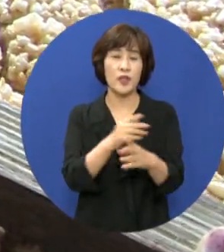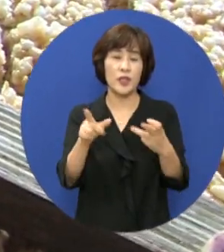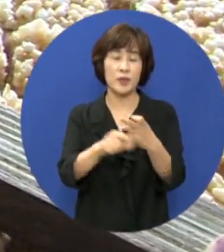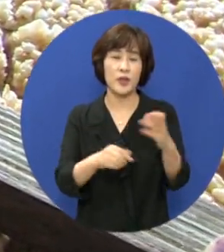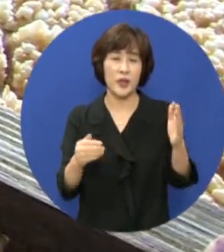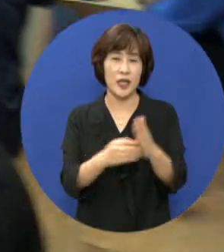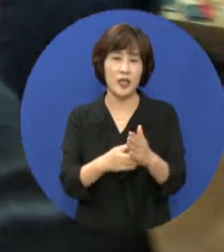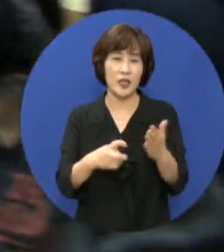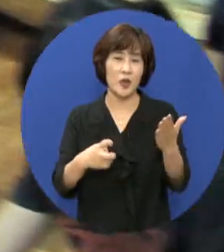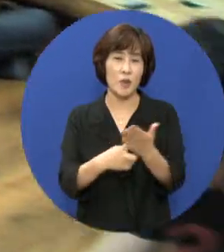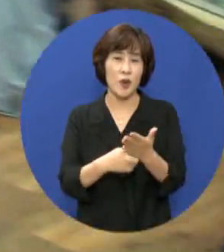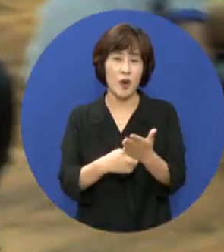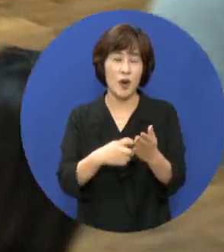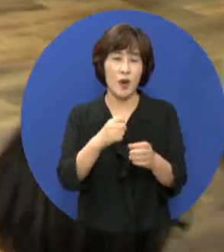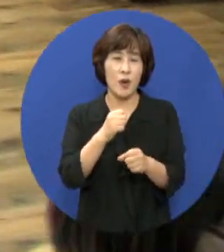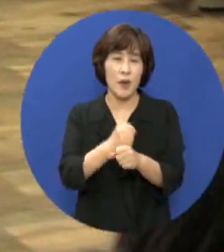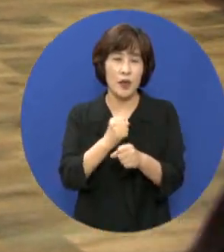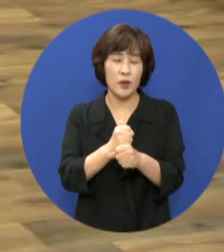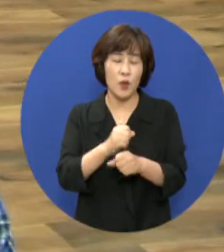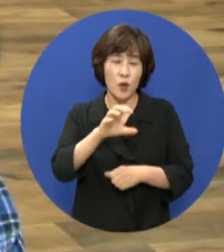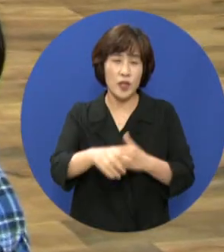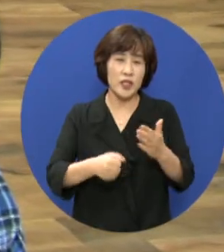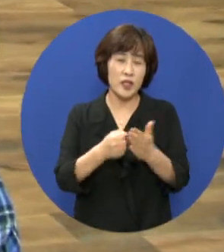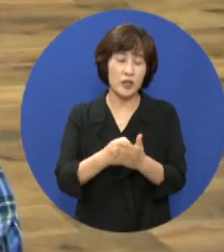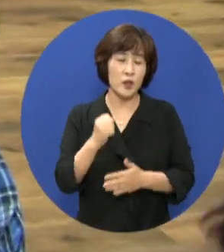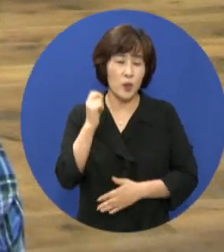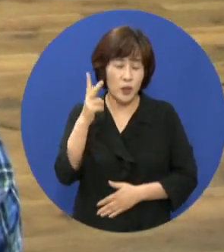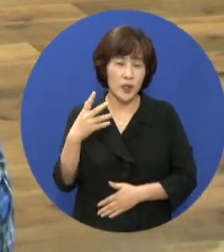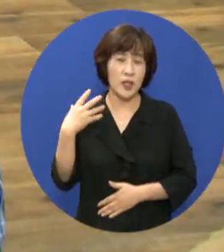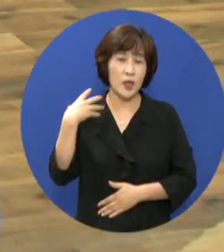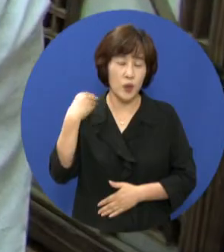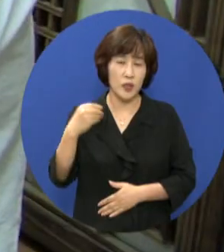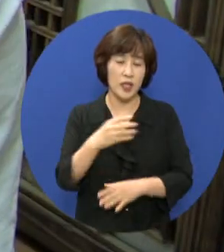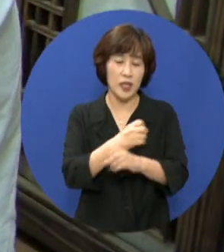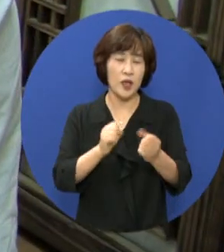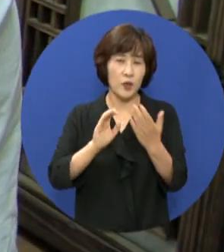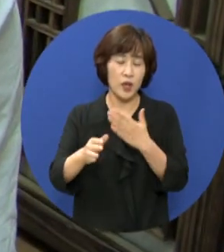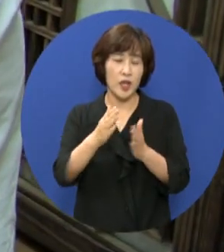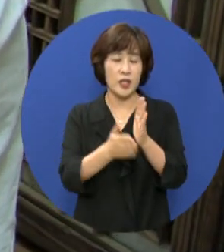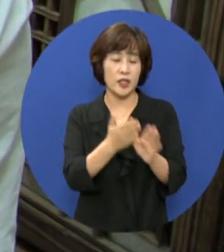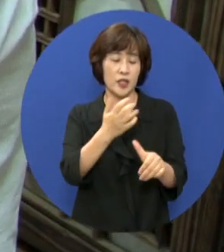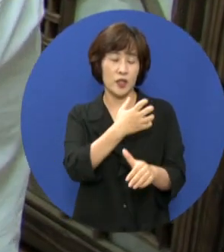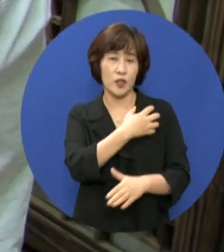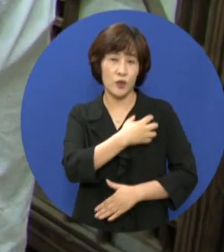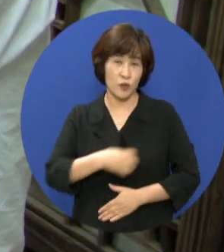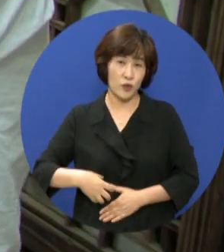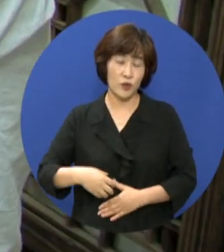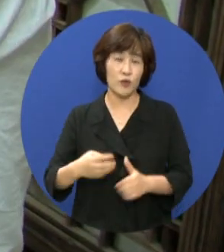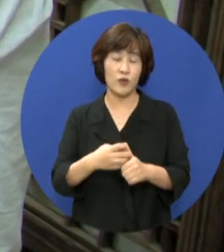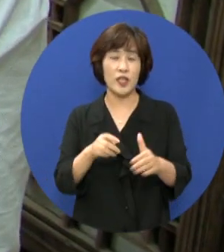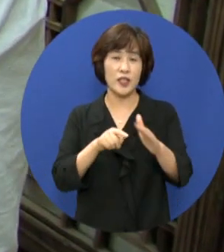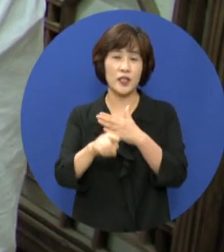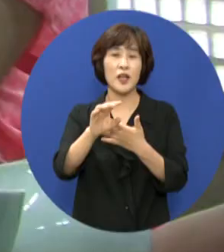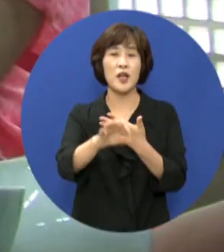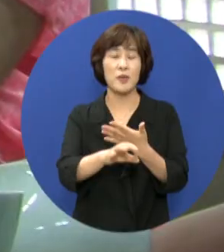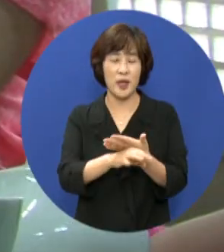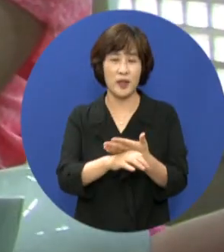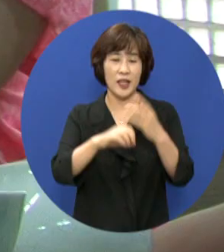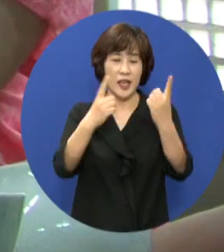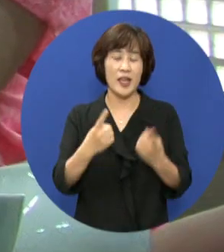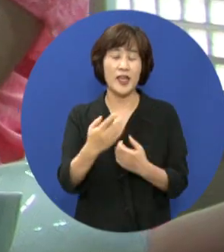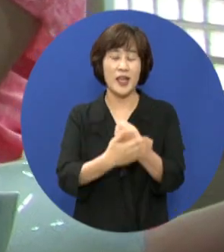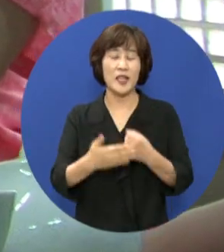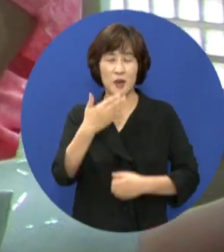쿠폰 발급 대상 업소로 지정된 농촌 숙박업소 예약 후 시군 담당자 에게 신청서를 제출하면 할인 혜택을 받을 수